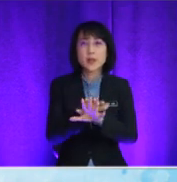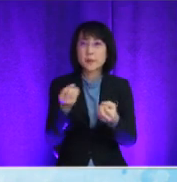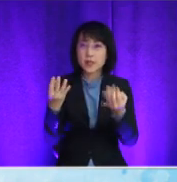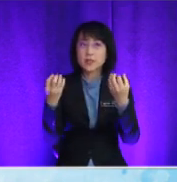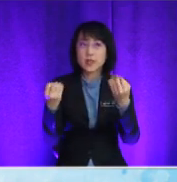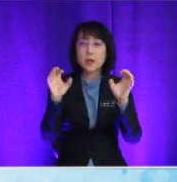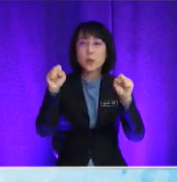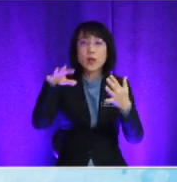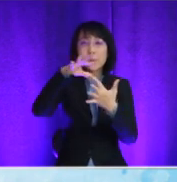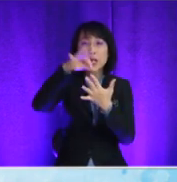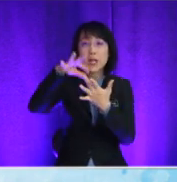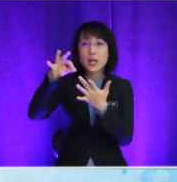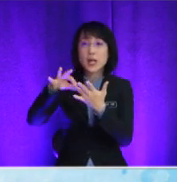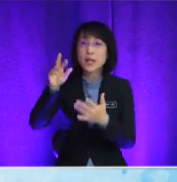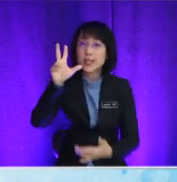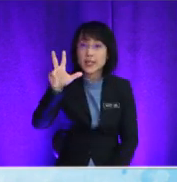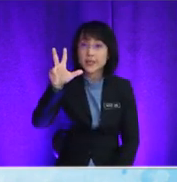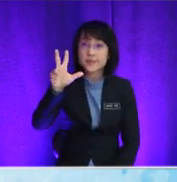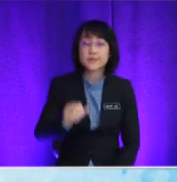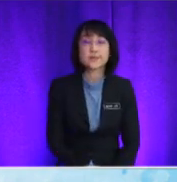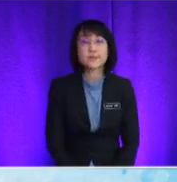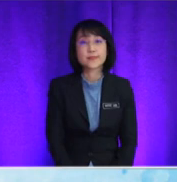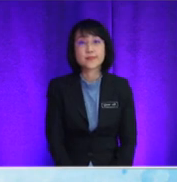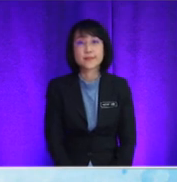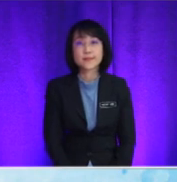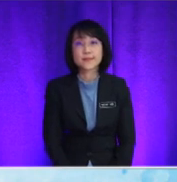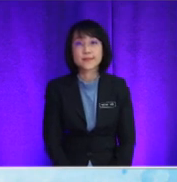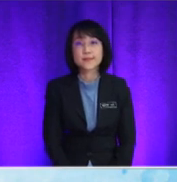kita lihat tadi